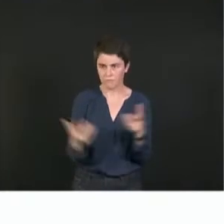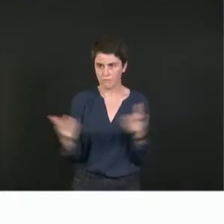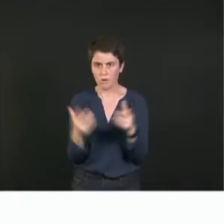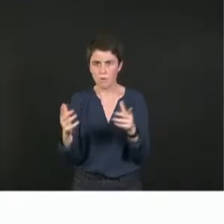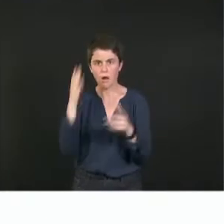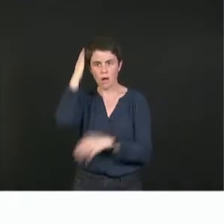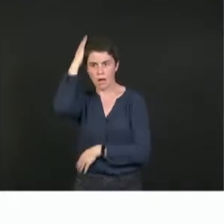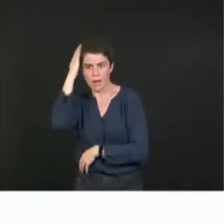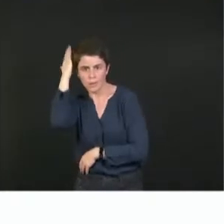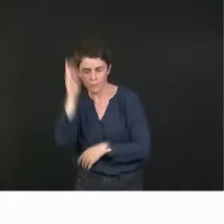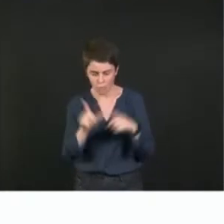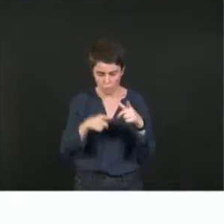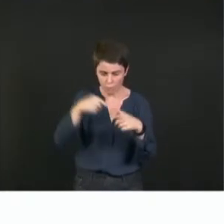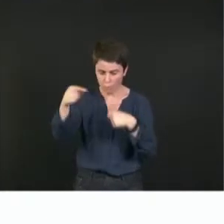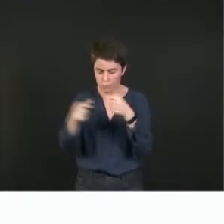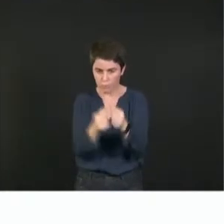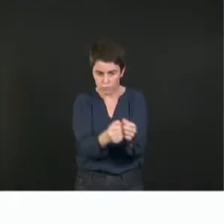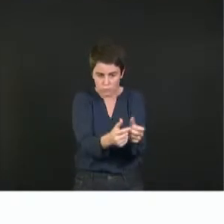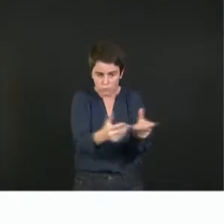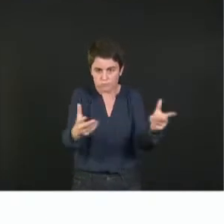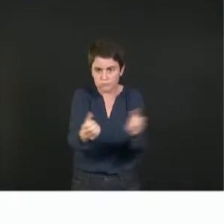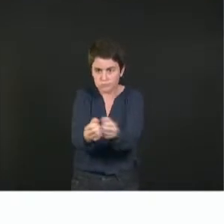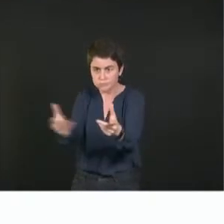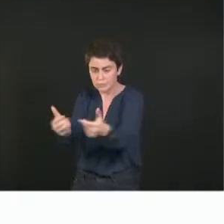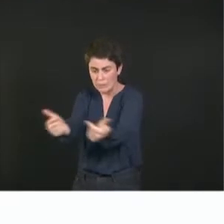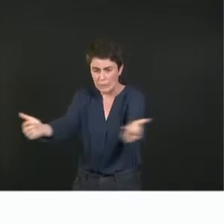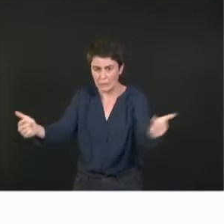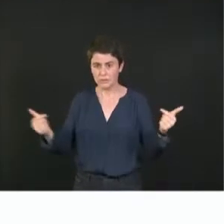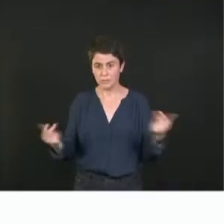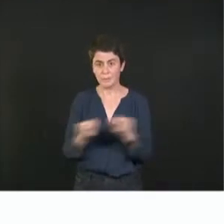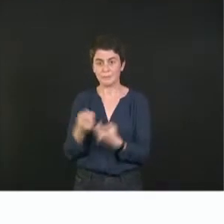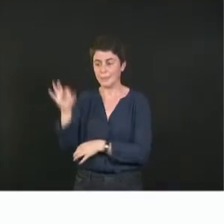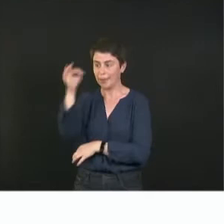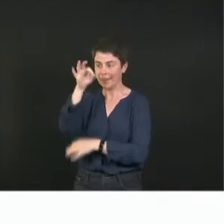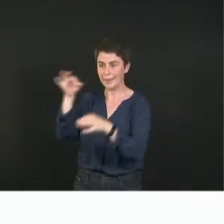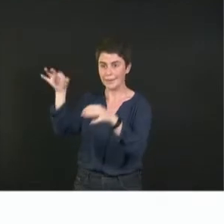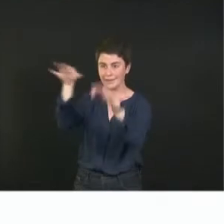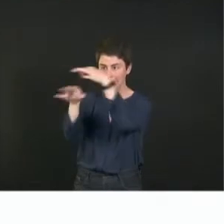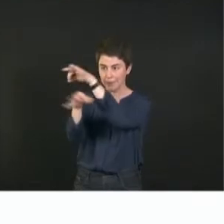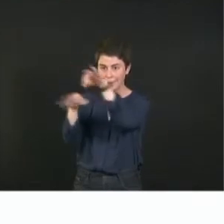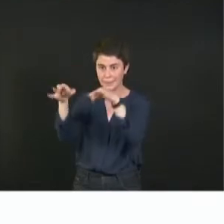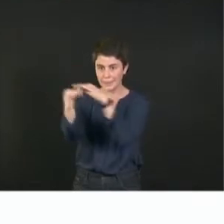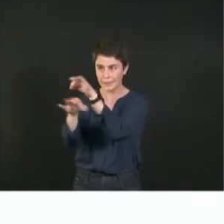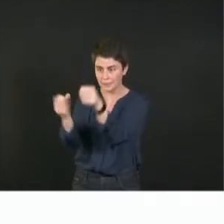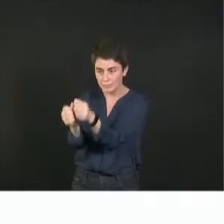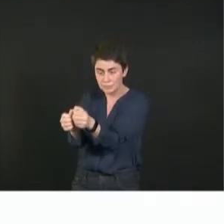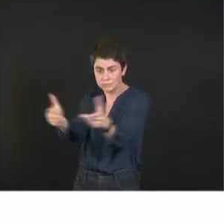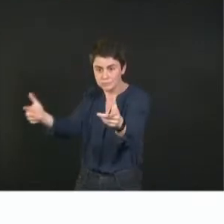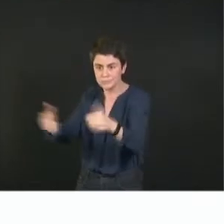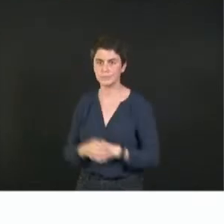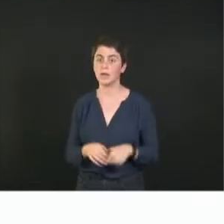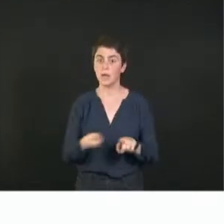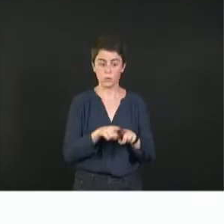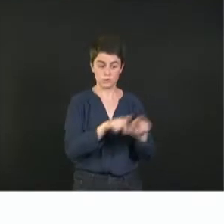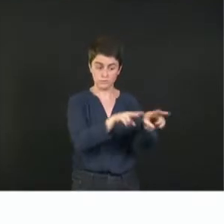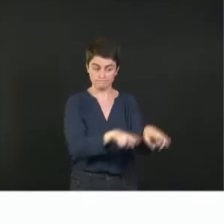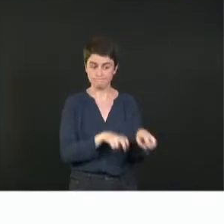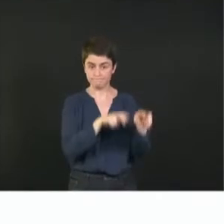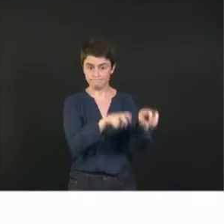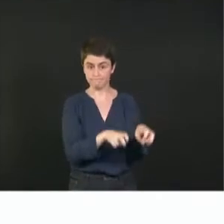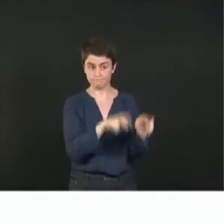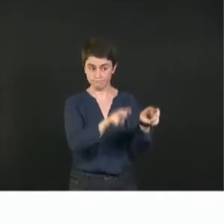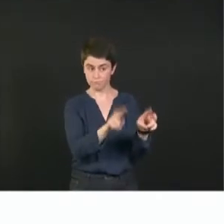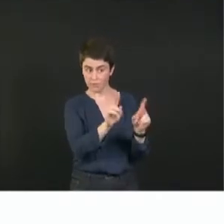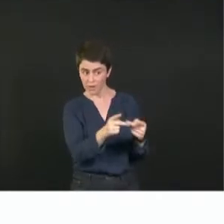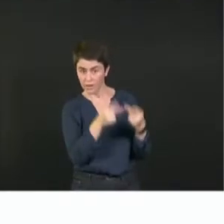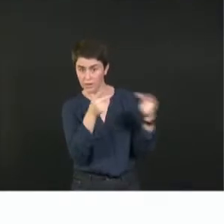flore observée. Notre ruche s'en est sentie contente. Et puis on a mis en place un potager donc, sur une